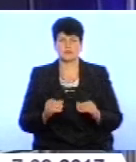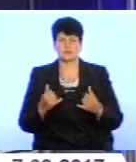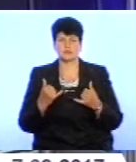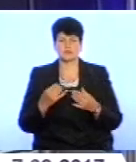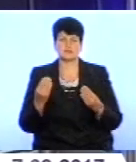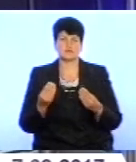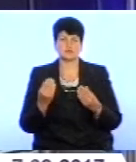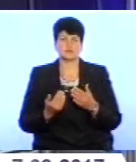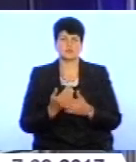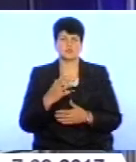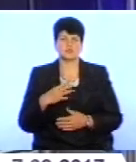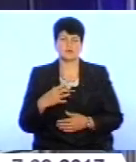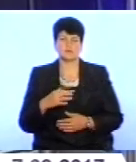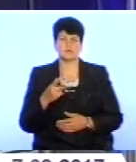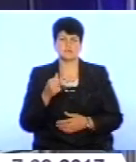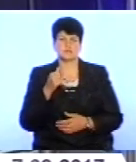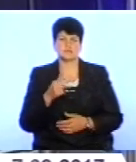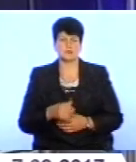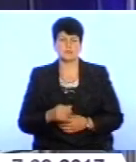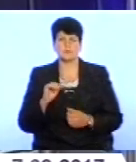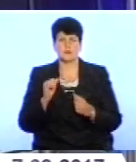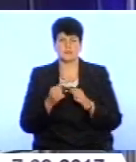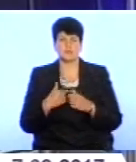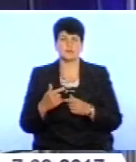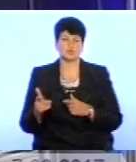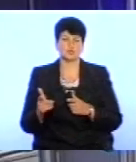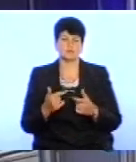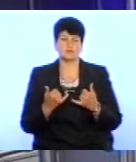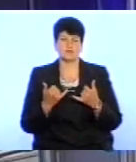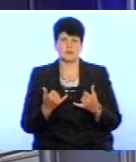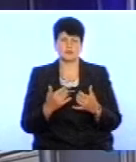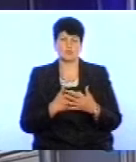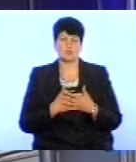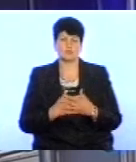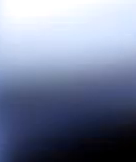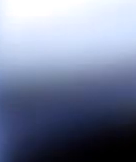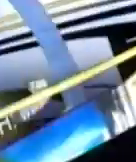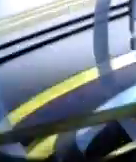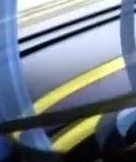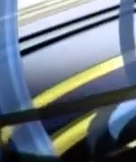свіжими новинами чекатиму на вас завтра. І пам'ятайте, ми готуємо для вас їх з любов'ю.